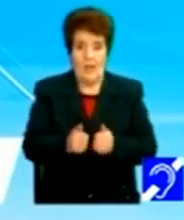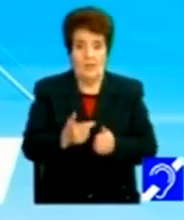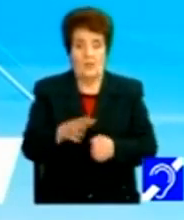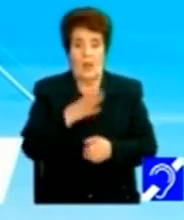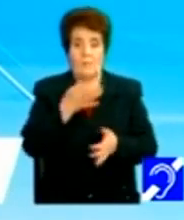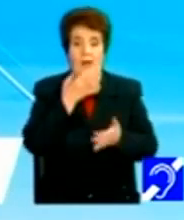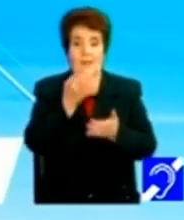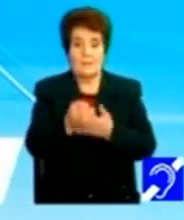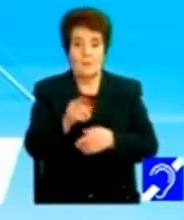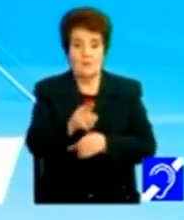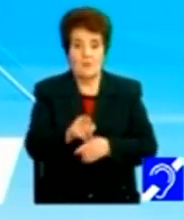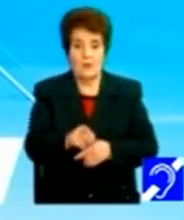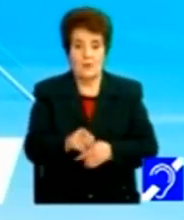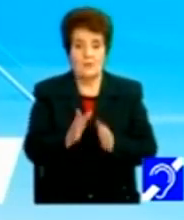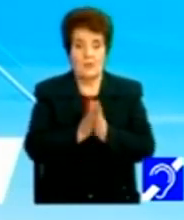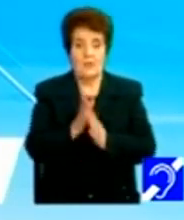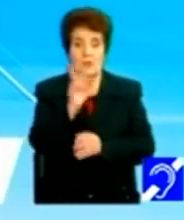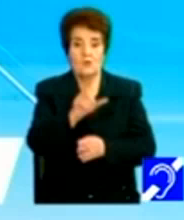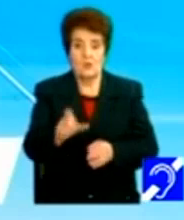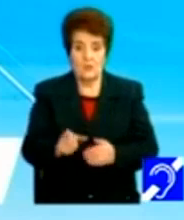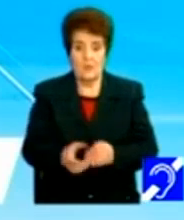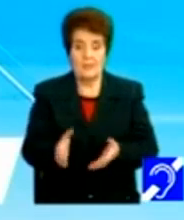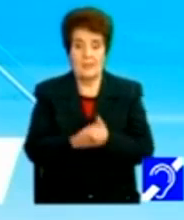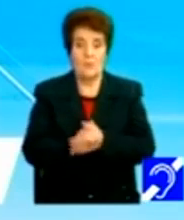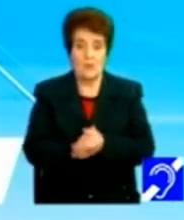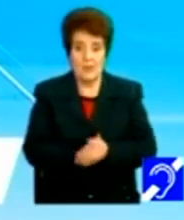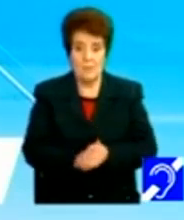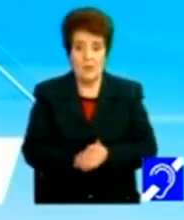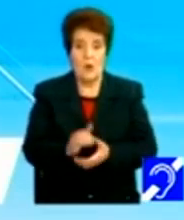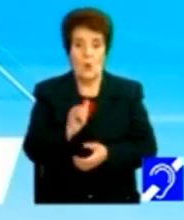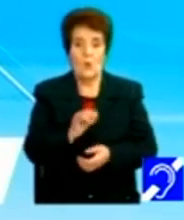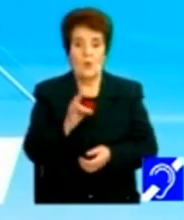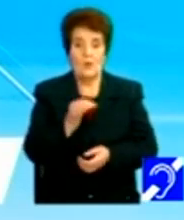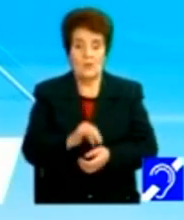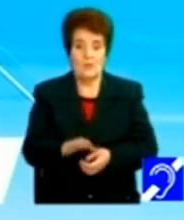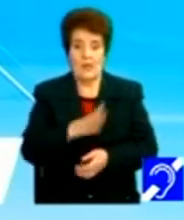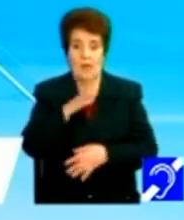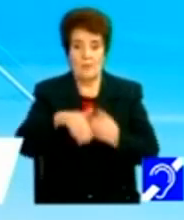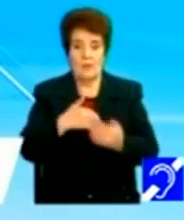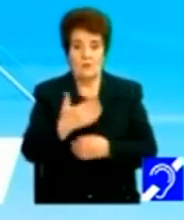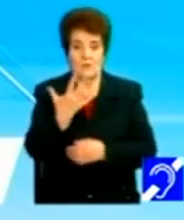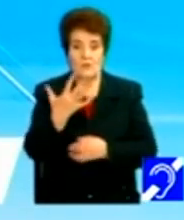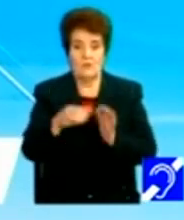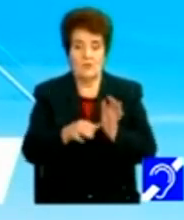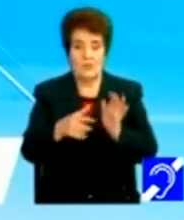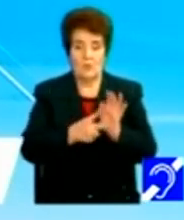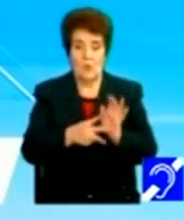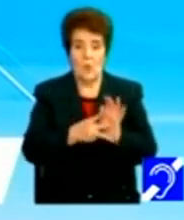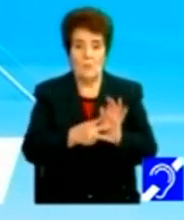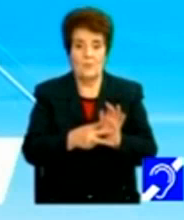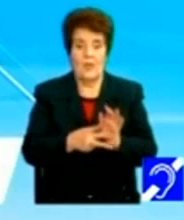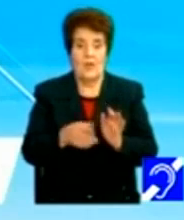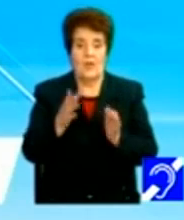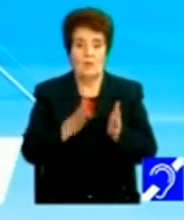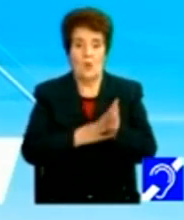am răspuns la ceea ce ne-au solicitat cetățenii, să unim unioniștii, pentru că eram caragioși să fim 5, 6, 8, 9 partide